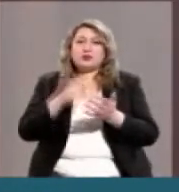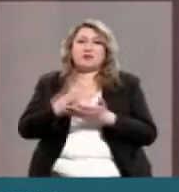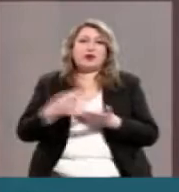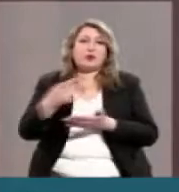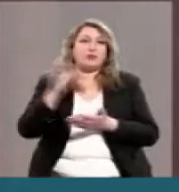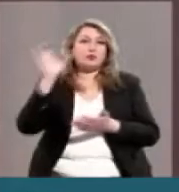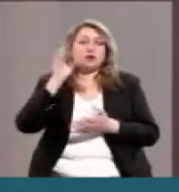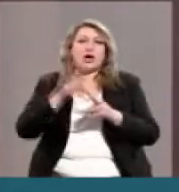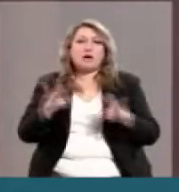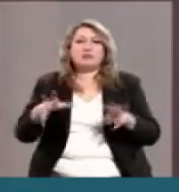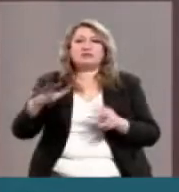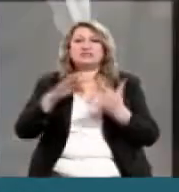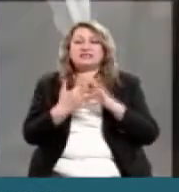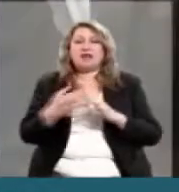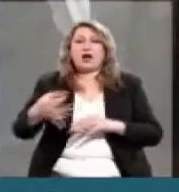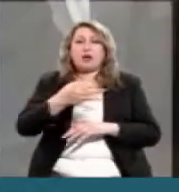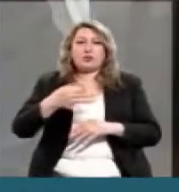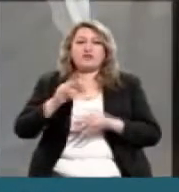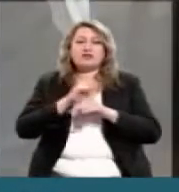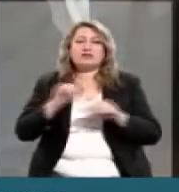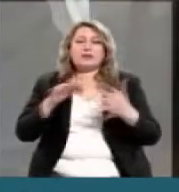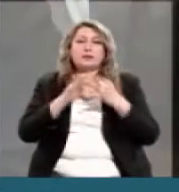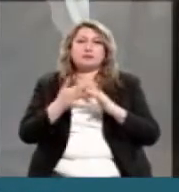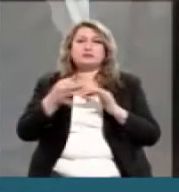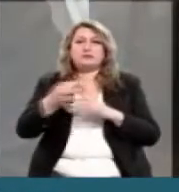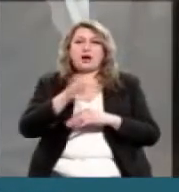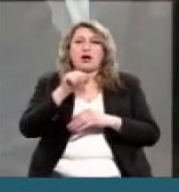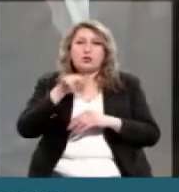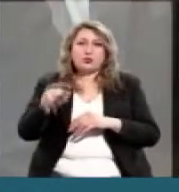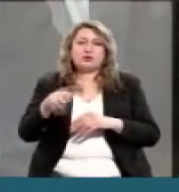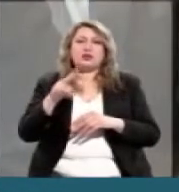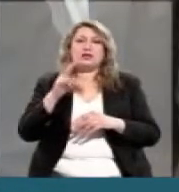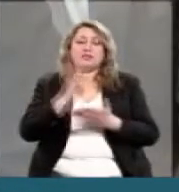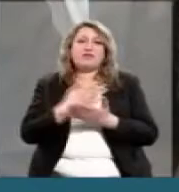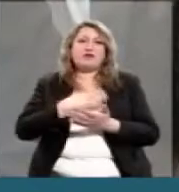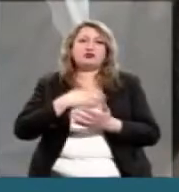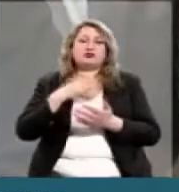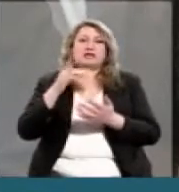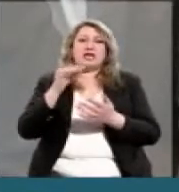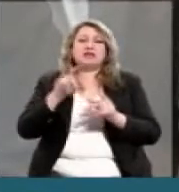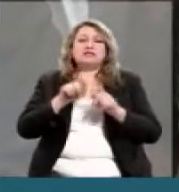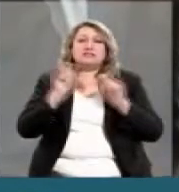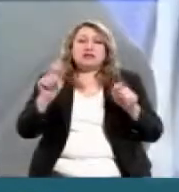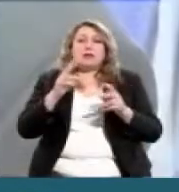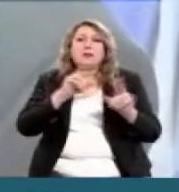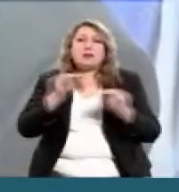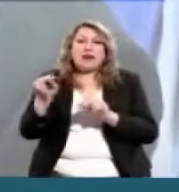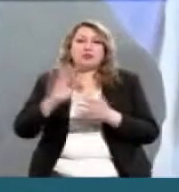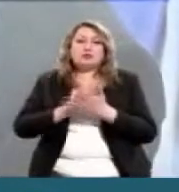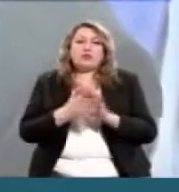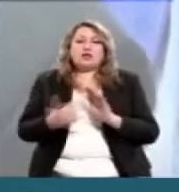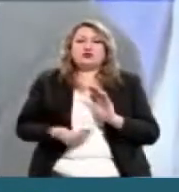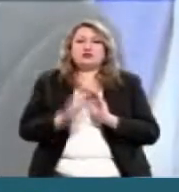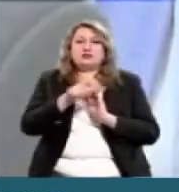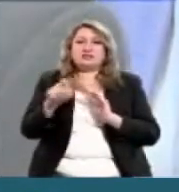региона заслушал акимов сельских округов. Развитие сел, поселков и аулов имеет важное значение в создании благоприятных условий для